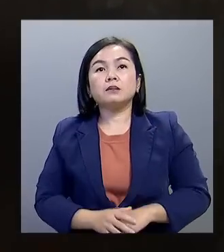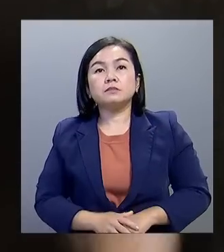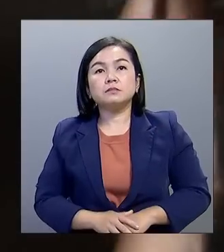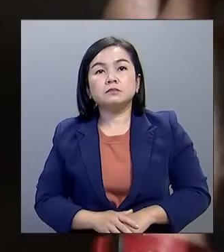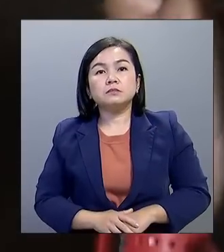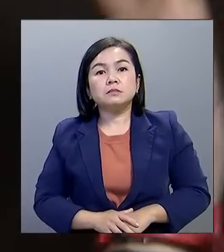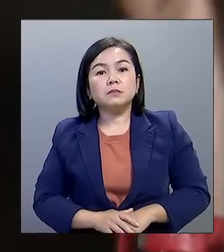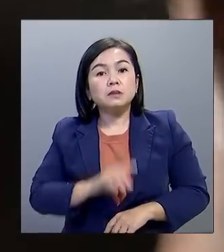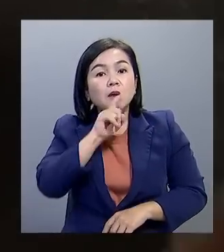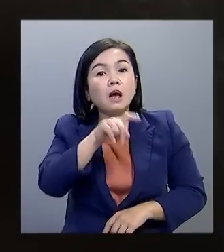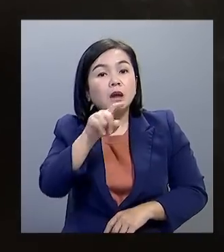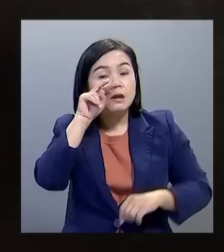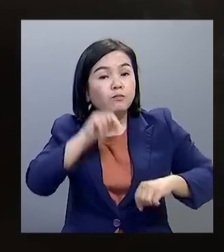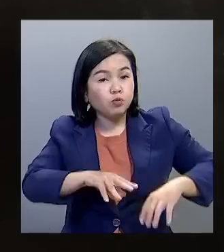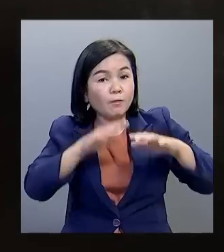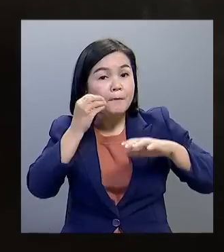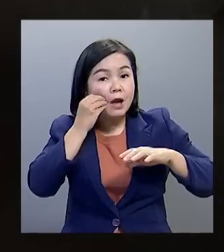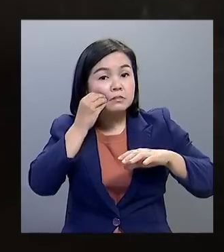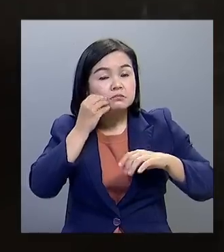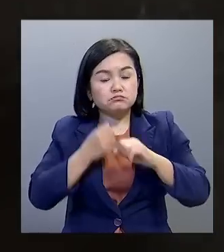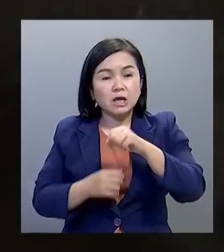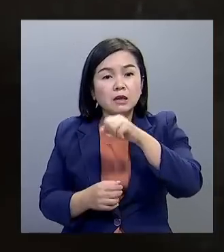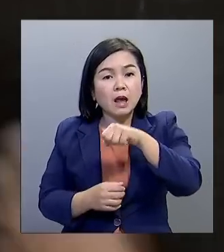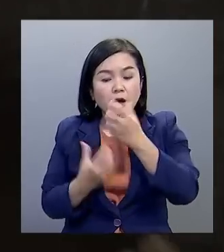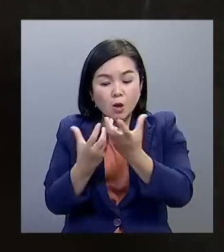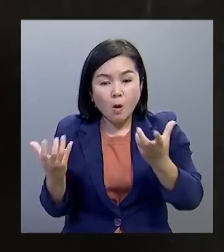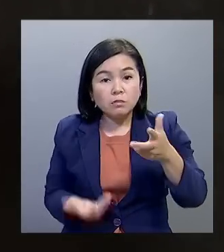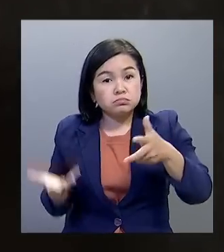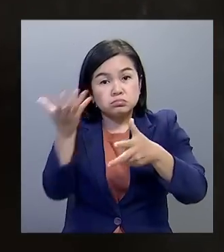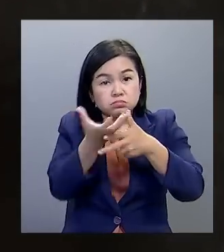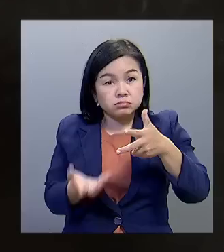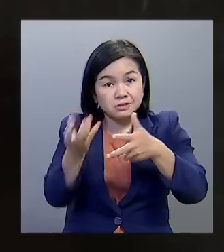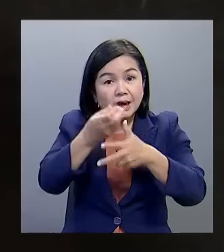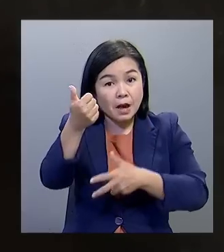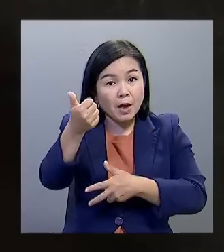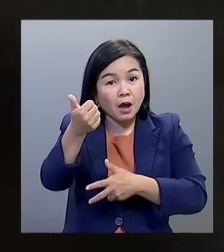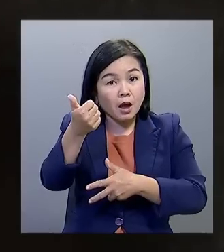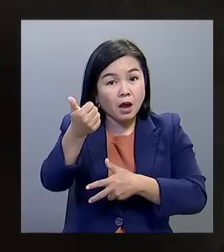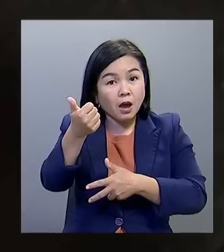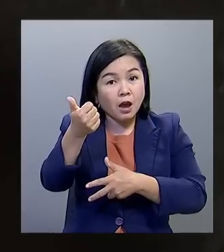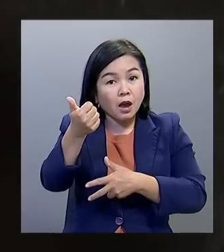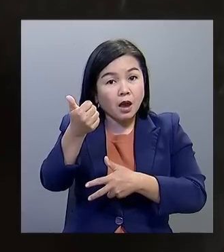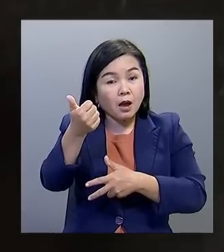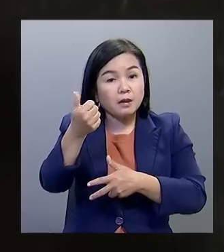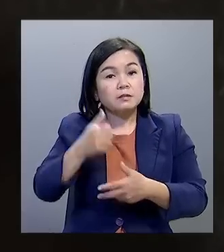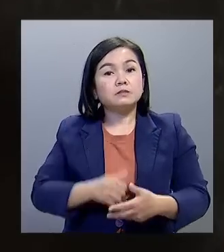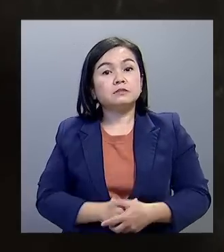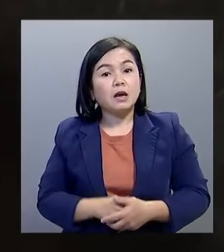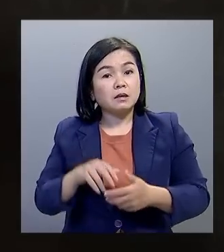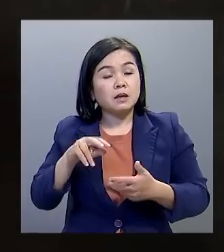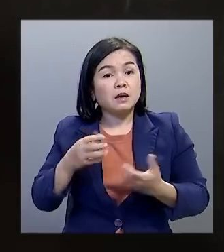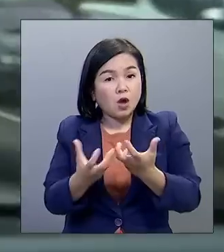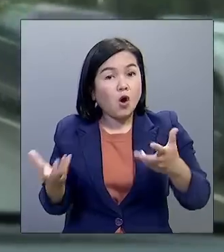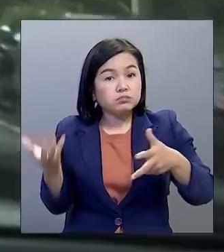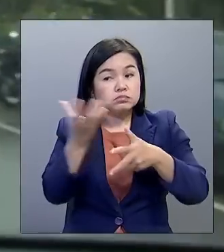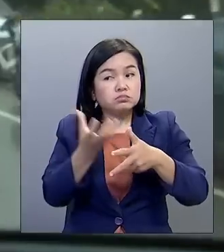าก็อยู่บ้านอย่างเดียวเลยแต่นี่ของนี่ขนขึ้นทันไหมคะ ก็ขนทัน ขนทันอยู่นะ ข